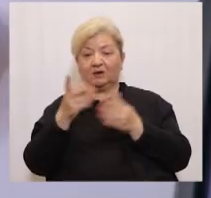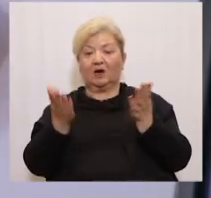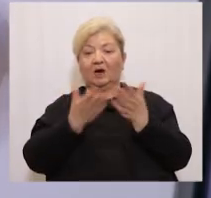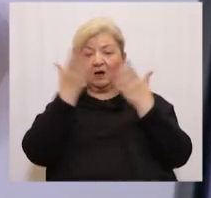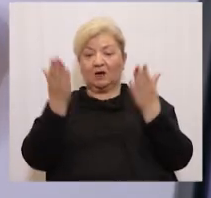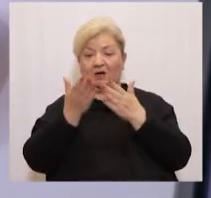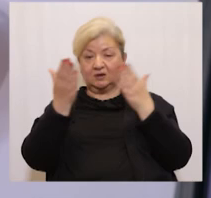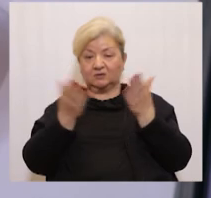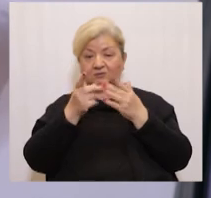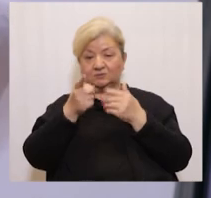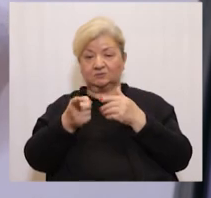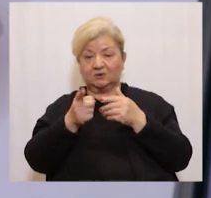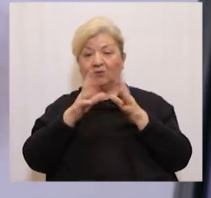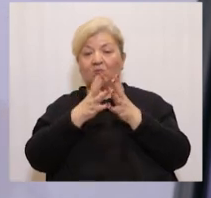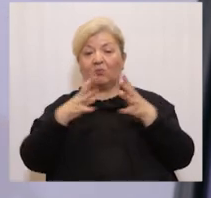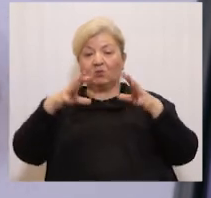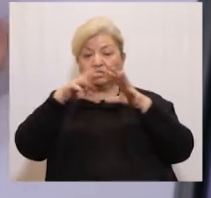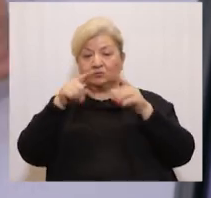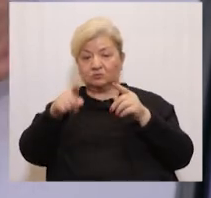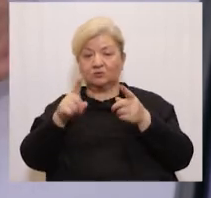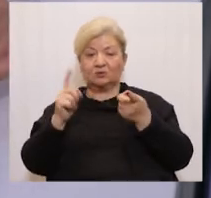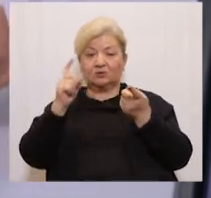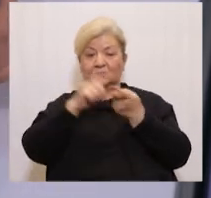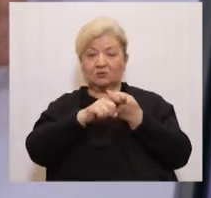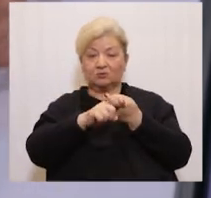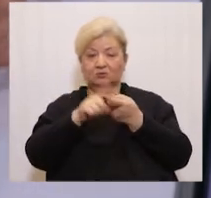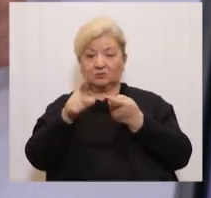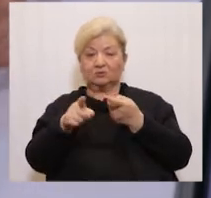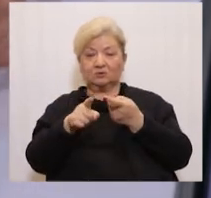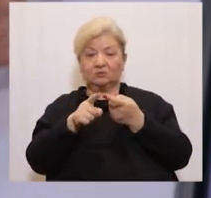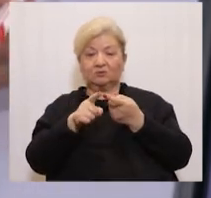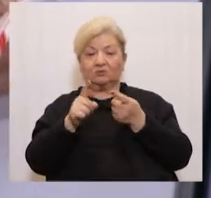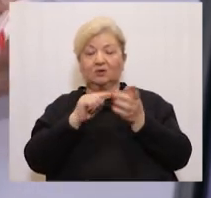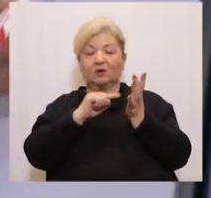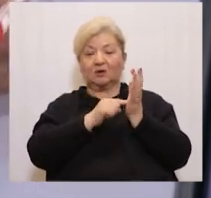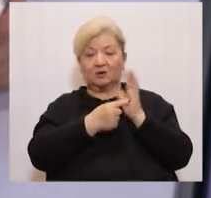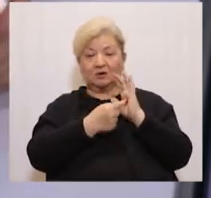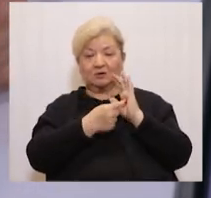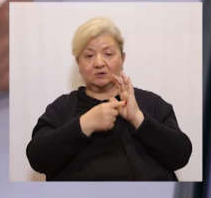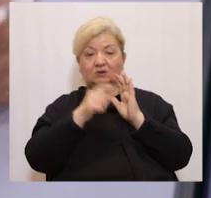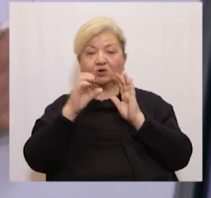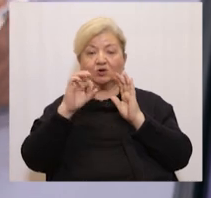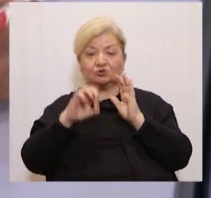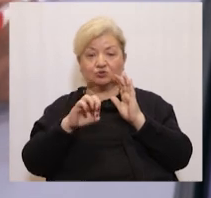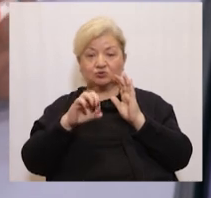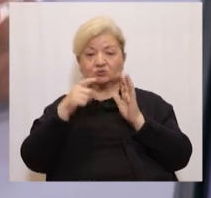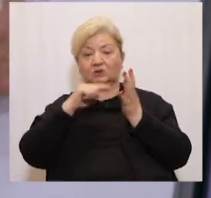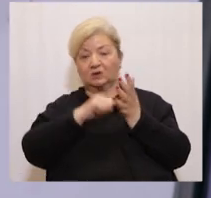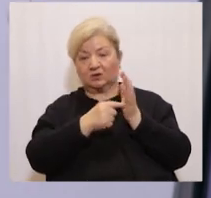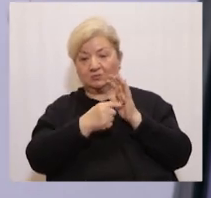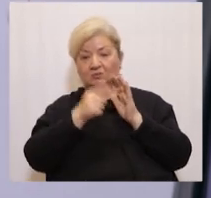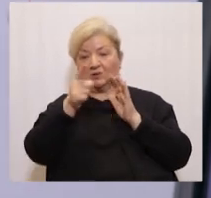ვოღონდ აირის მოცულობა იქნება, დაუკავშიროთ წინარე ცოდნას, გამრავლებული ჟიზე